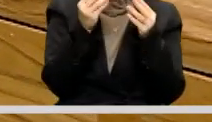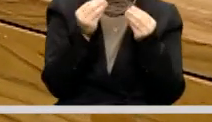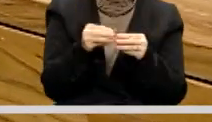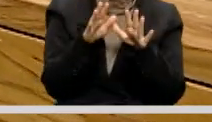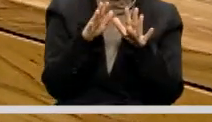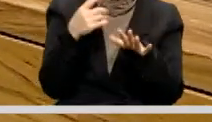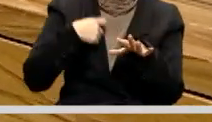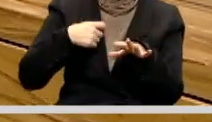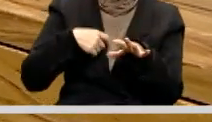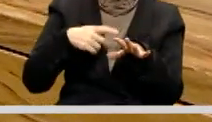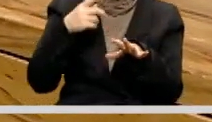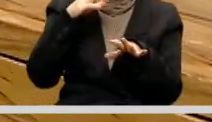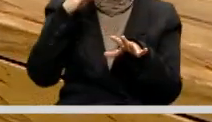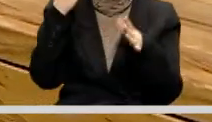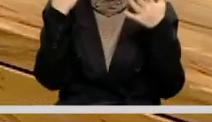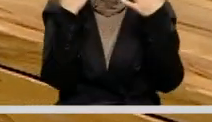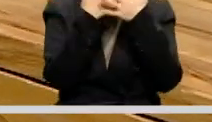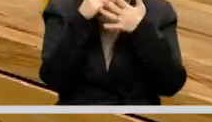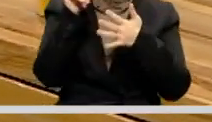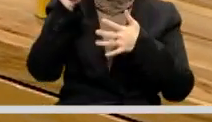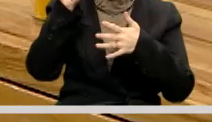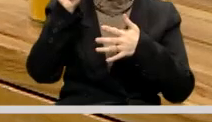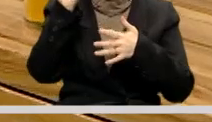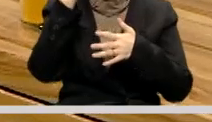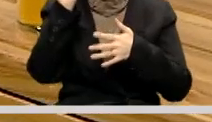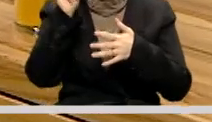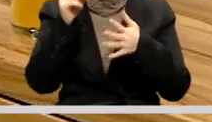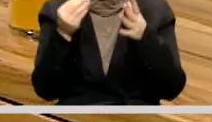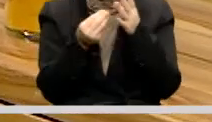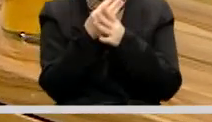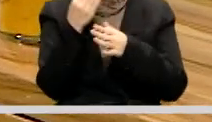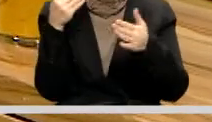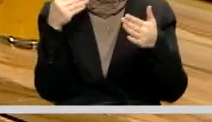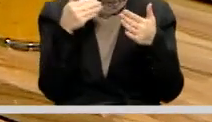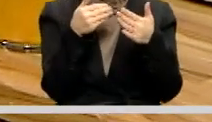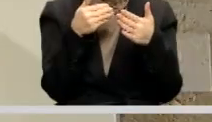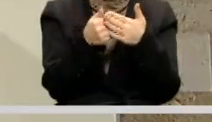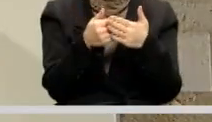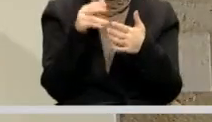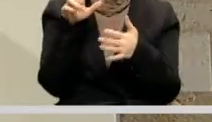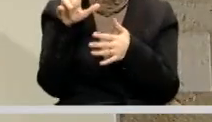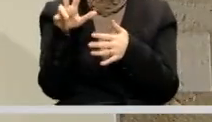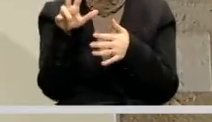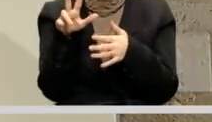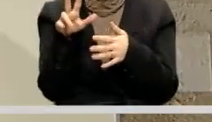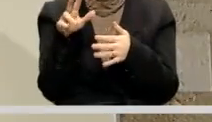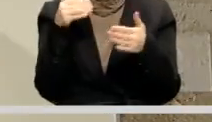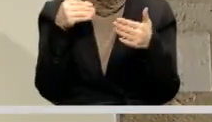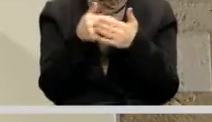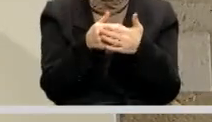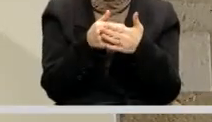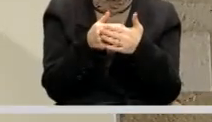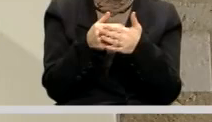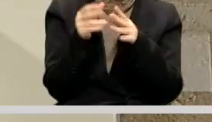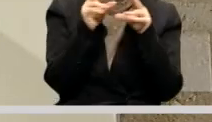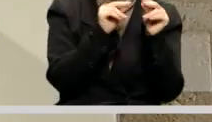gece saat 11.30 ile sabaha karşı 3 arasında kesinlikle bölünmeden bir uyku uyumamız gerekiyor. Ortamın ışığı